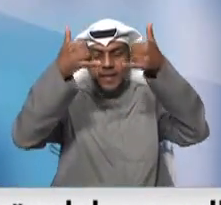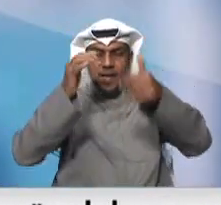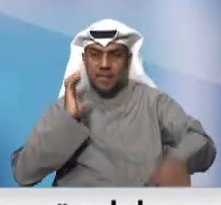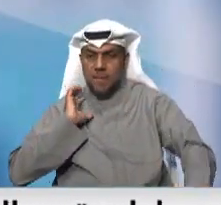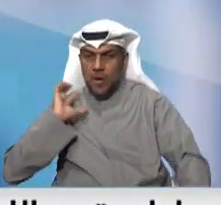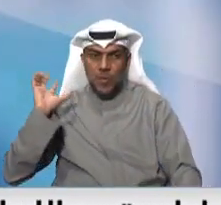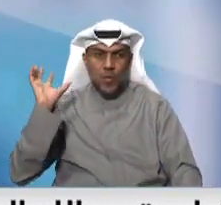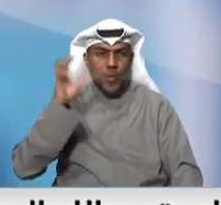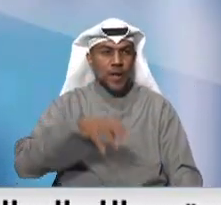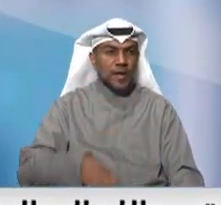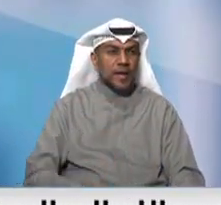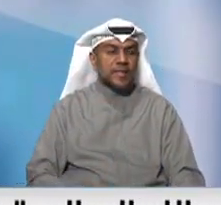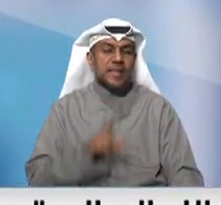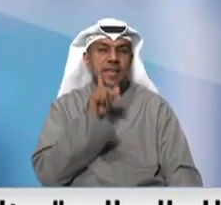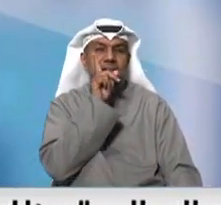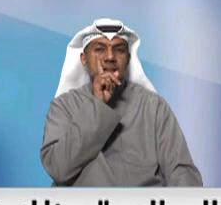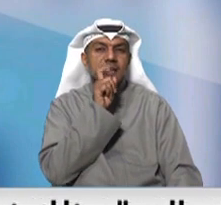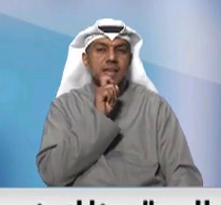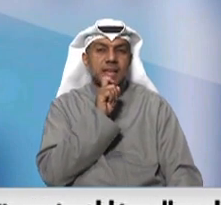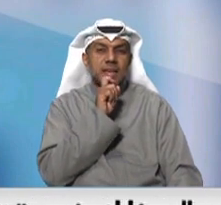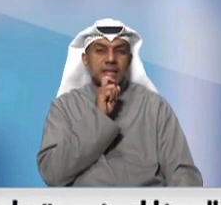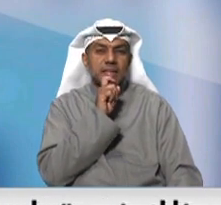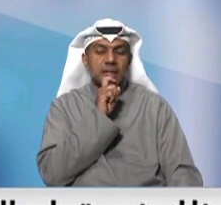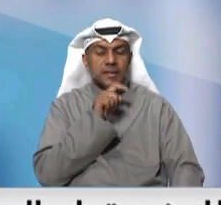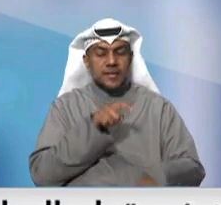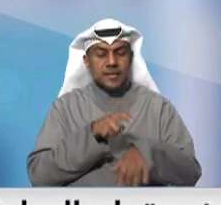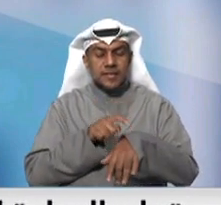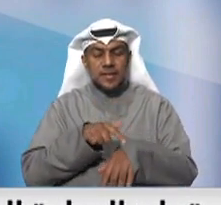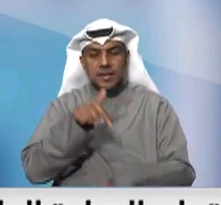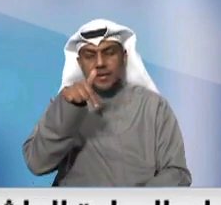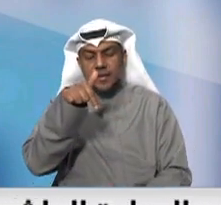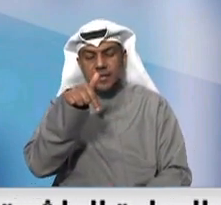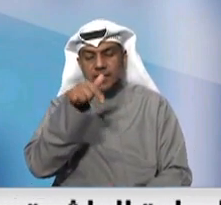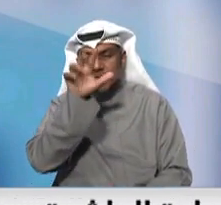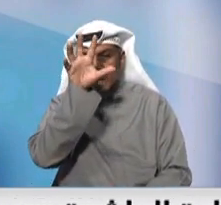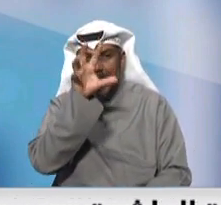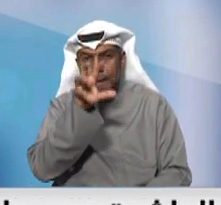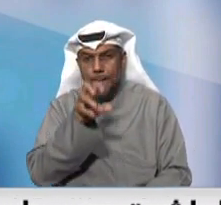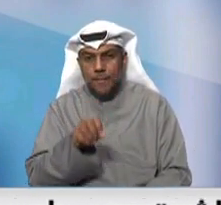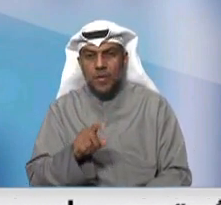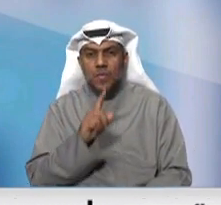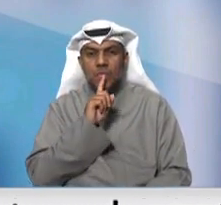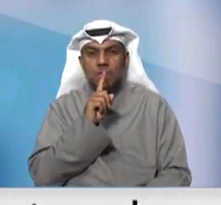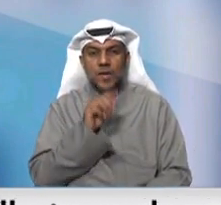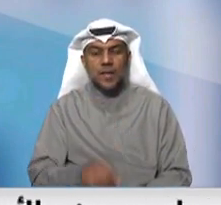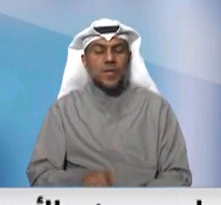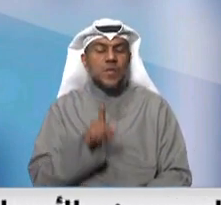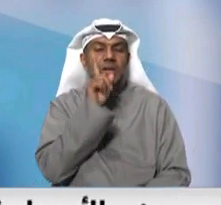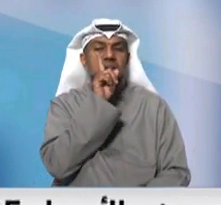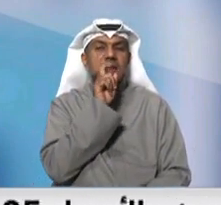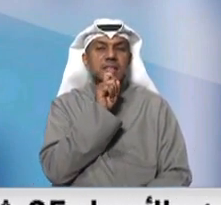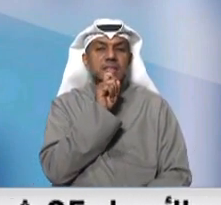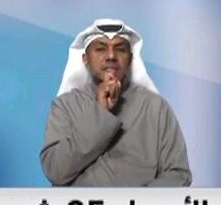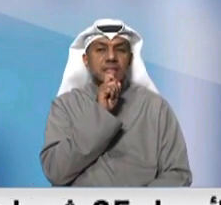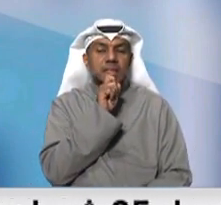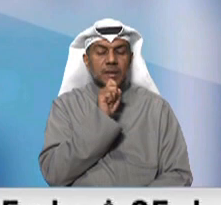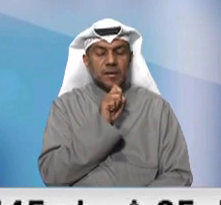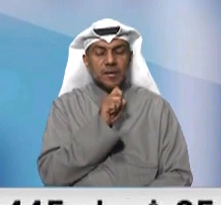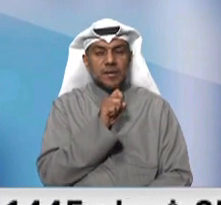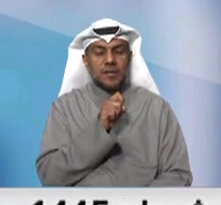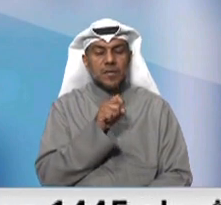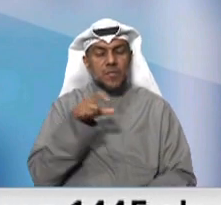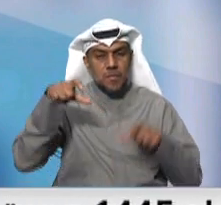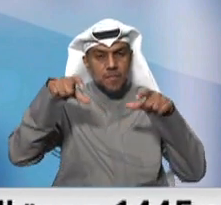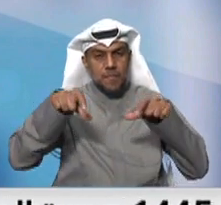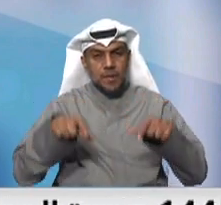شقيقه الريان القطري في المباراه النهائيه عند الساعه السادسه مساء على صلاه الدحيل الرياضيه في العاصمه القطريه الدوحه يذكر بان الكويت